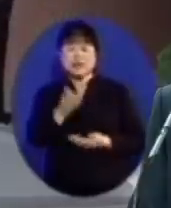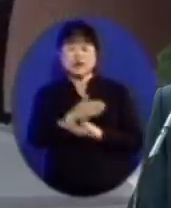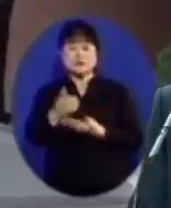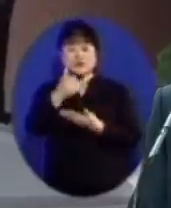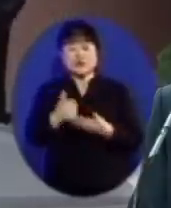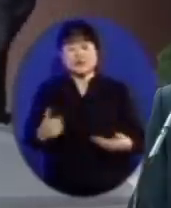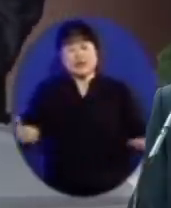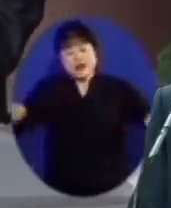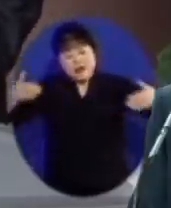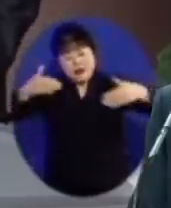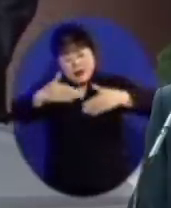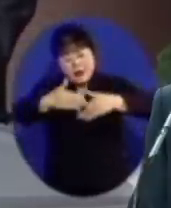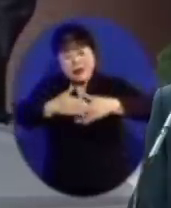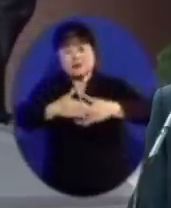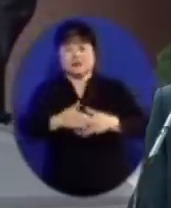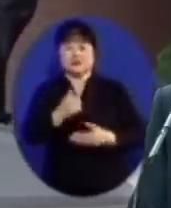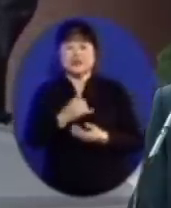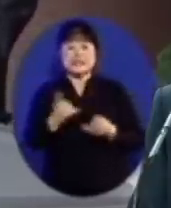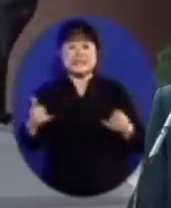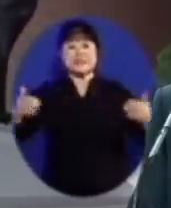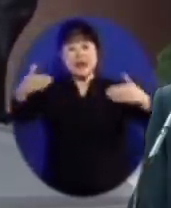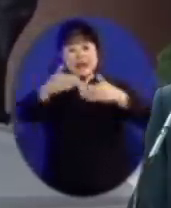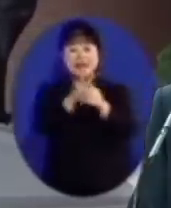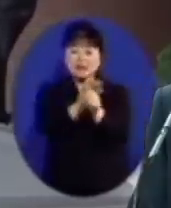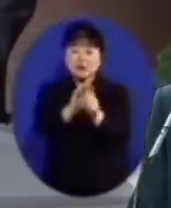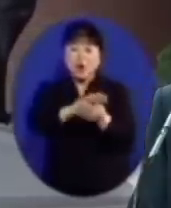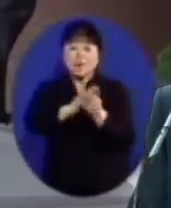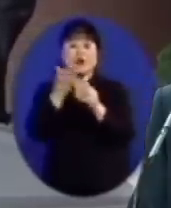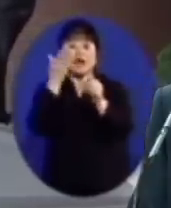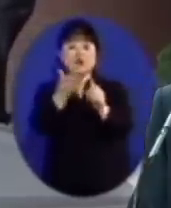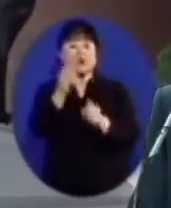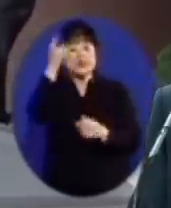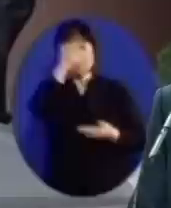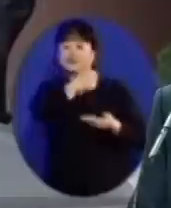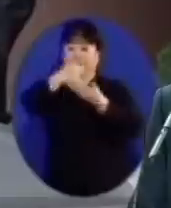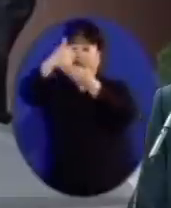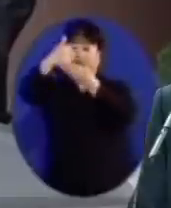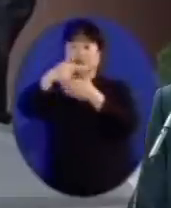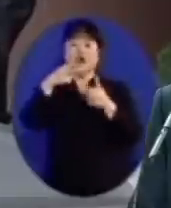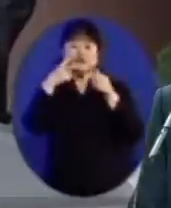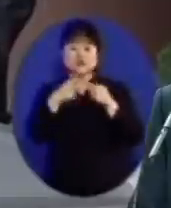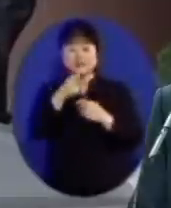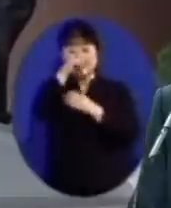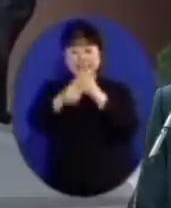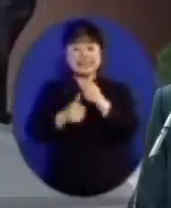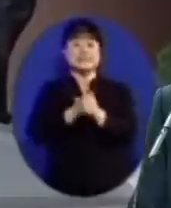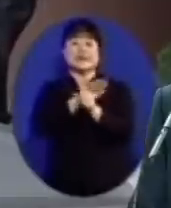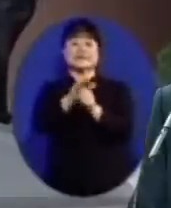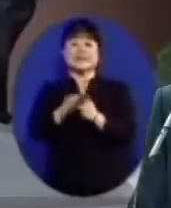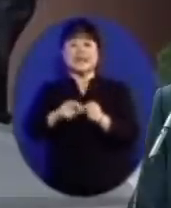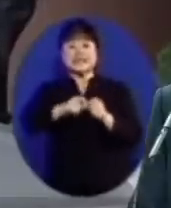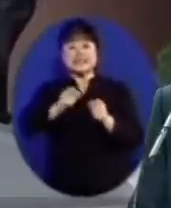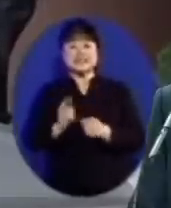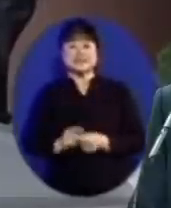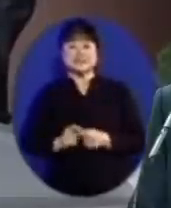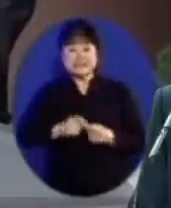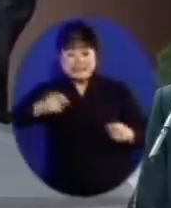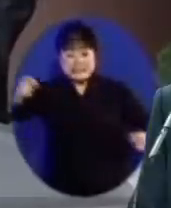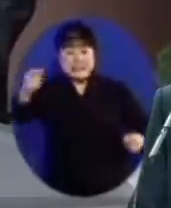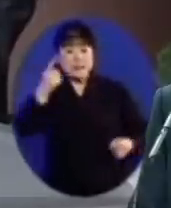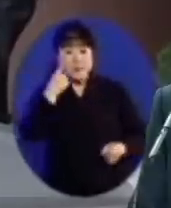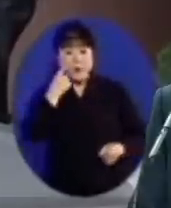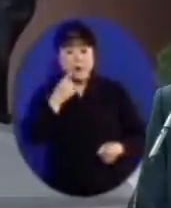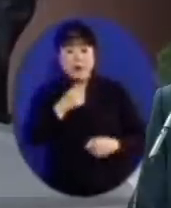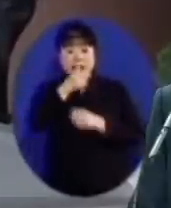끌어안아서 변화시켜 주시는 위대한 역사를 베푸는 예수님인 것입니다. 둘째, 하나님의 사랑의 길이를 알라고 했었습니다.